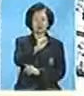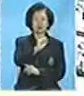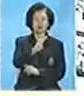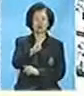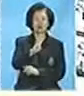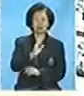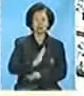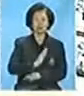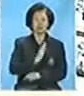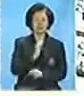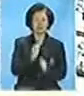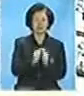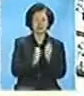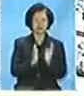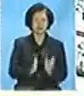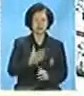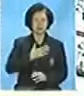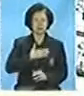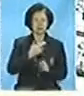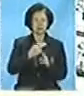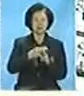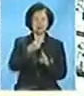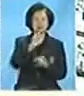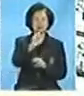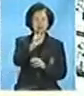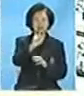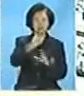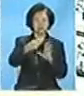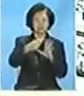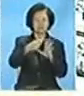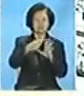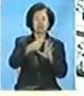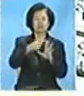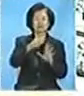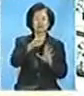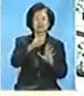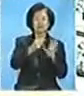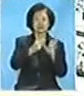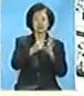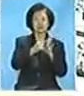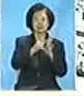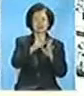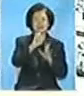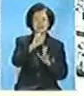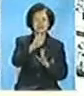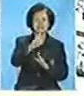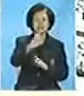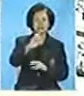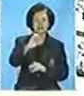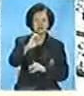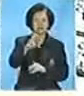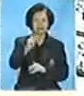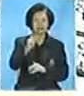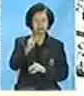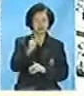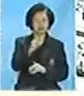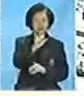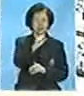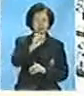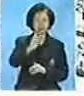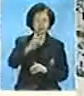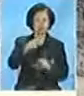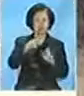านกับผมนายสุรเดชธีรัตน์ทิติเจริญสมาชิกวุฒิสภาจากจังหวัดปราจีนบุรี